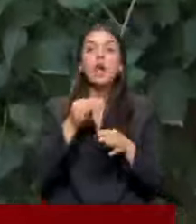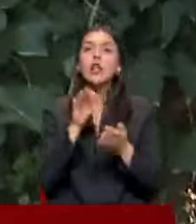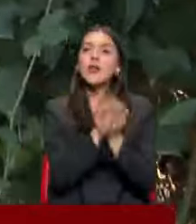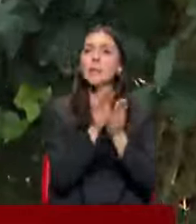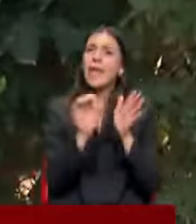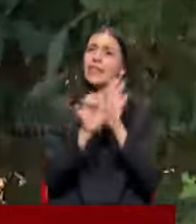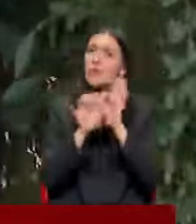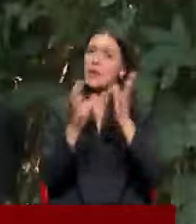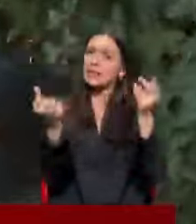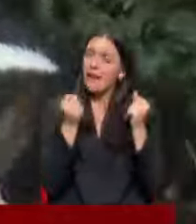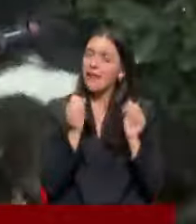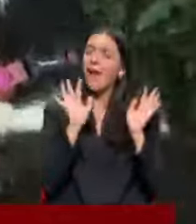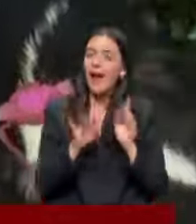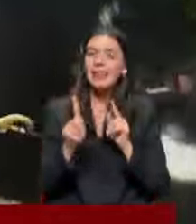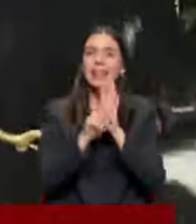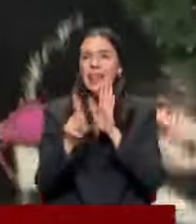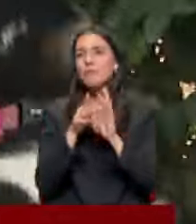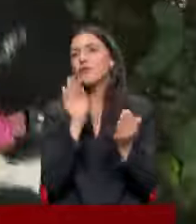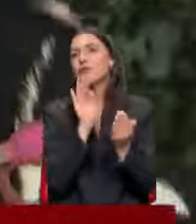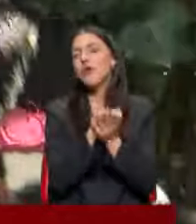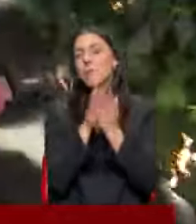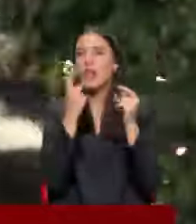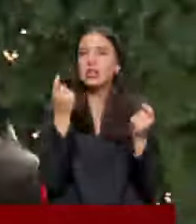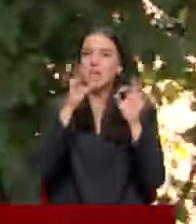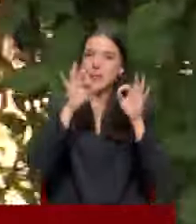diplomasını aldı. Artık terapi köpeği olarak